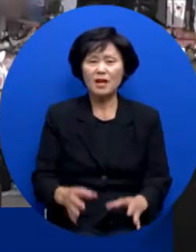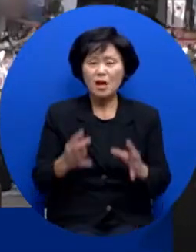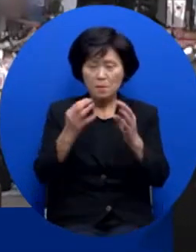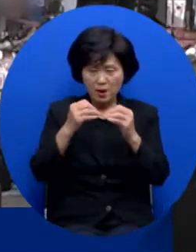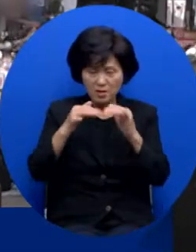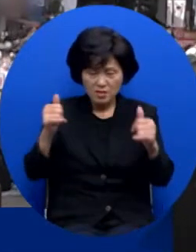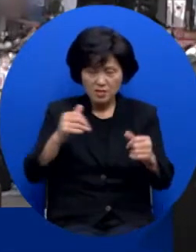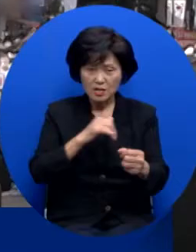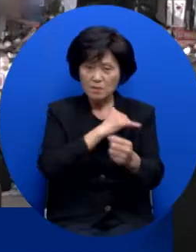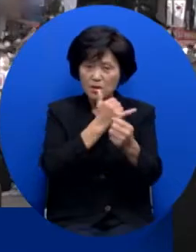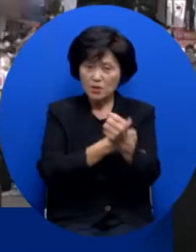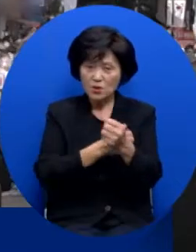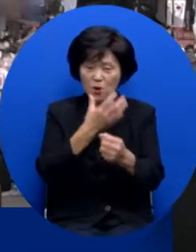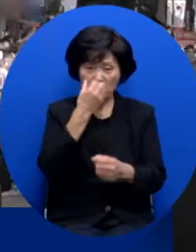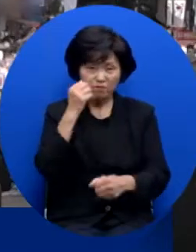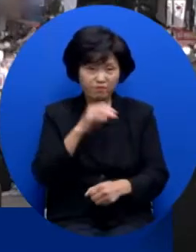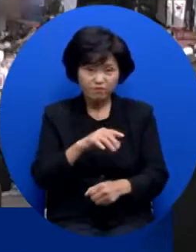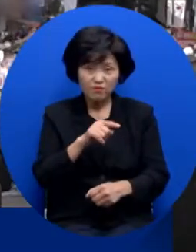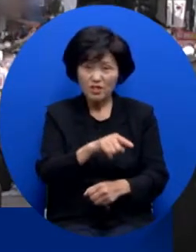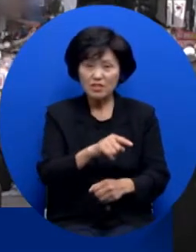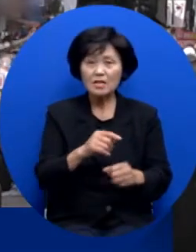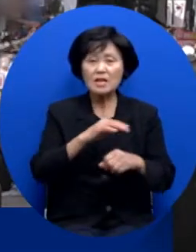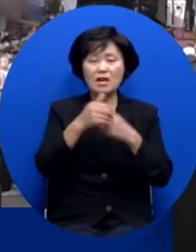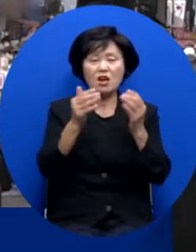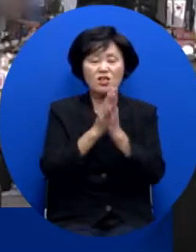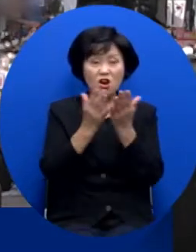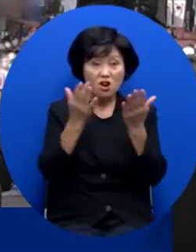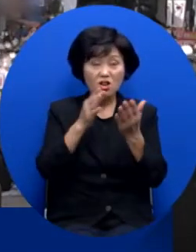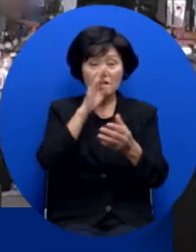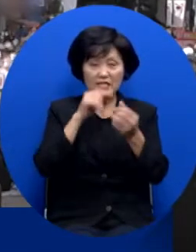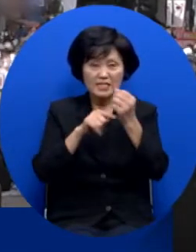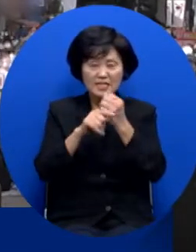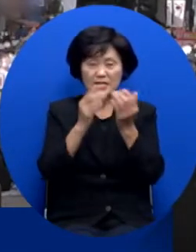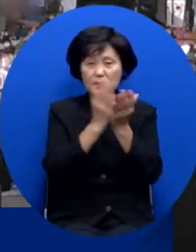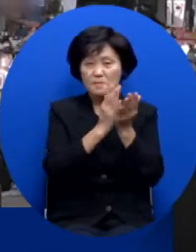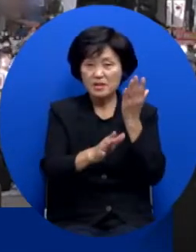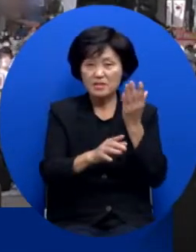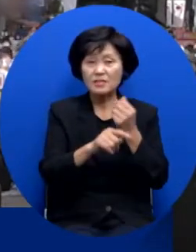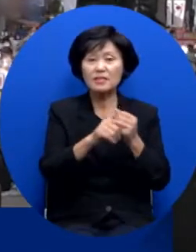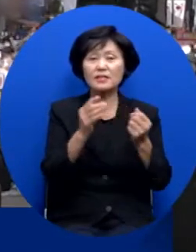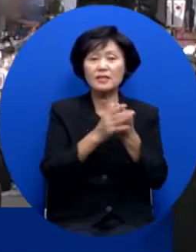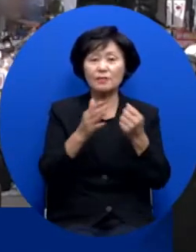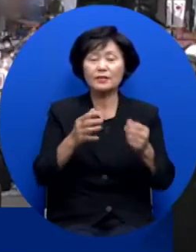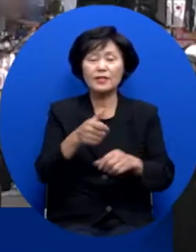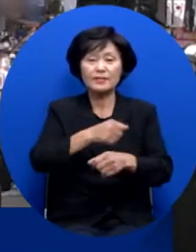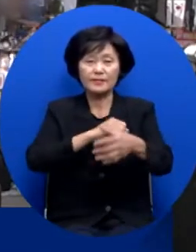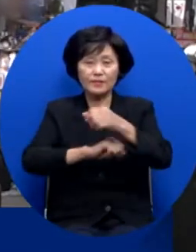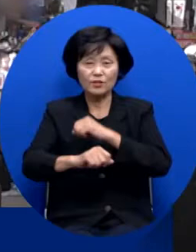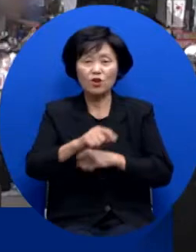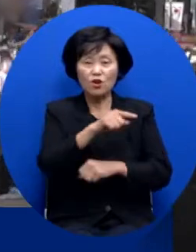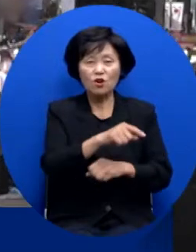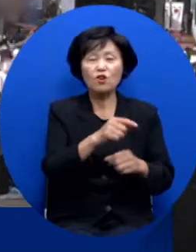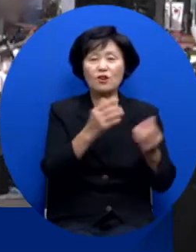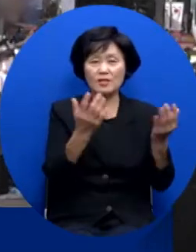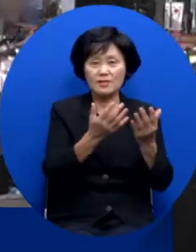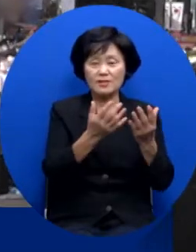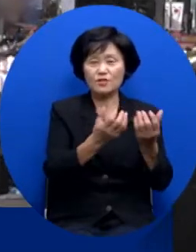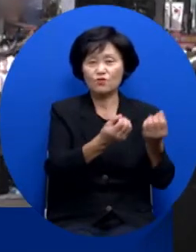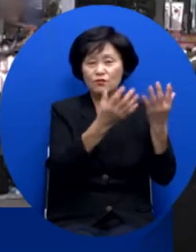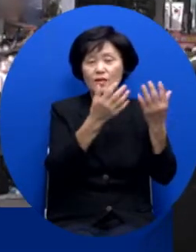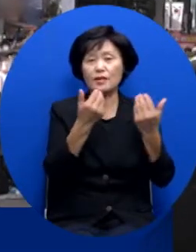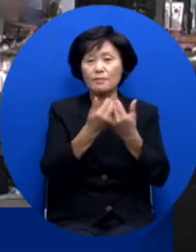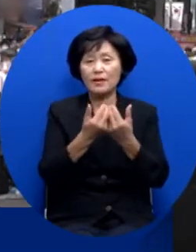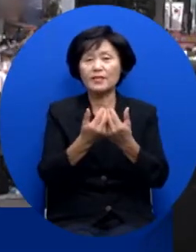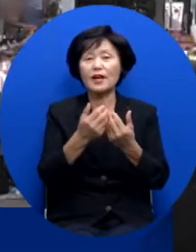무시하는 것이고 성경 진리에 배치되기 때문에 대기 정부 적극적으로 동성애 퀴어 주제에 반대하고 이 모든